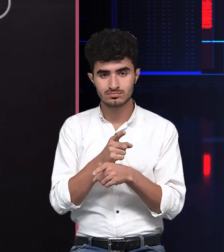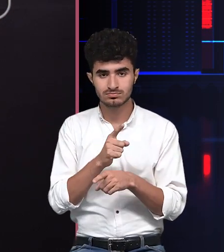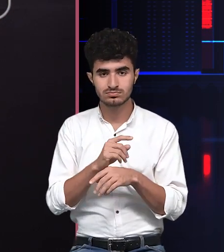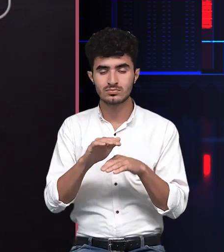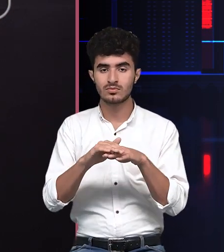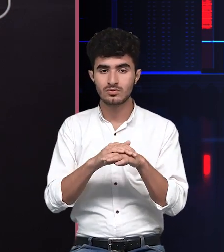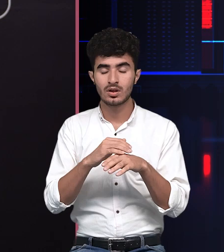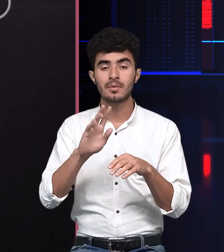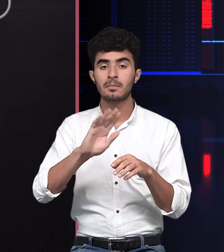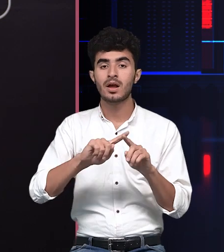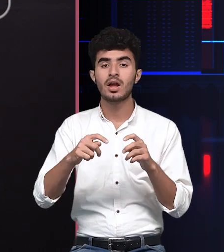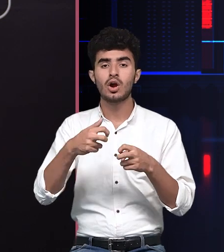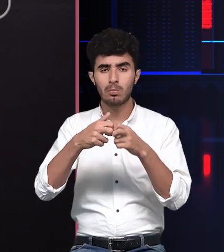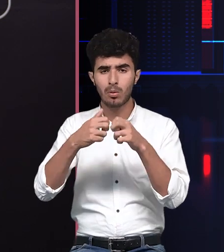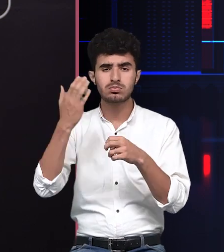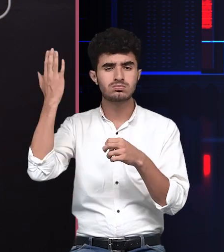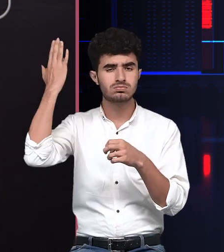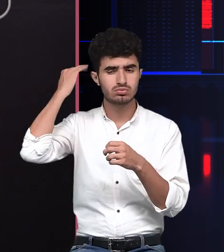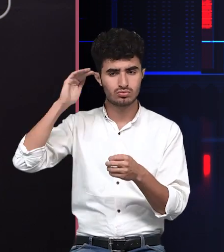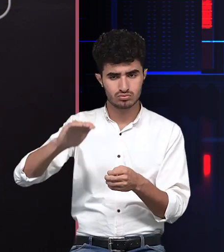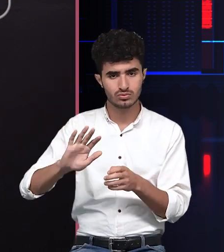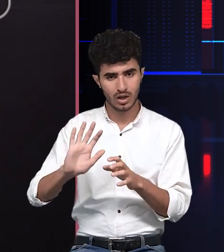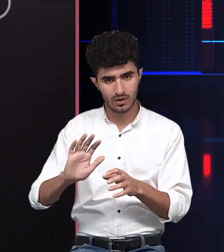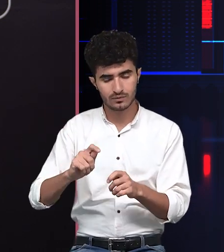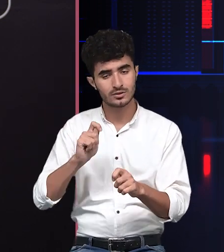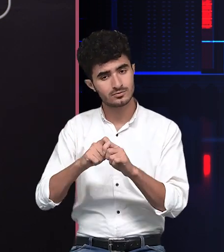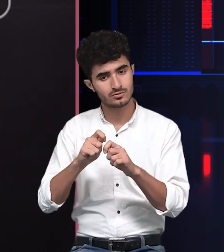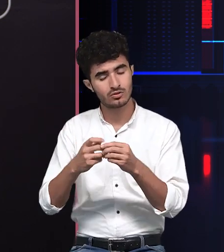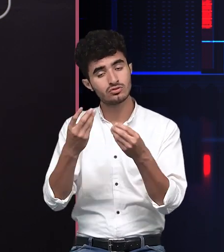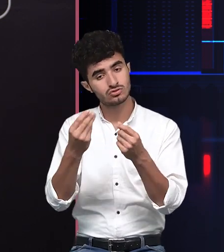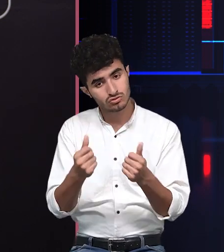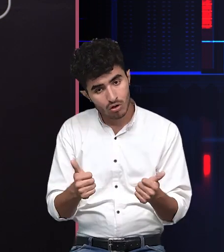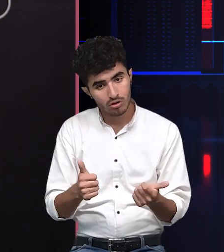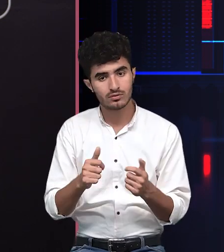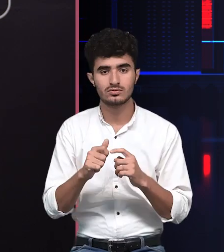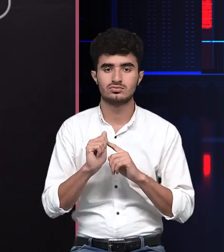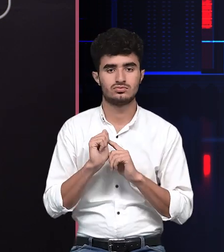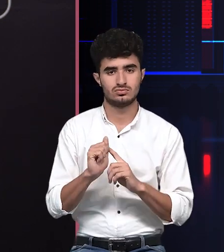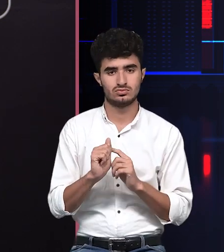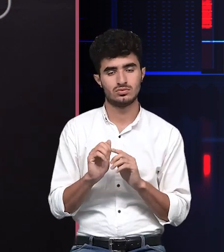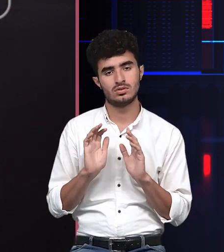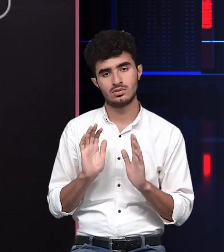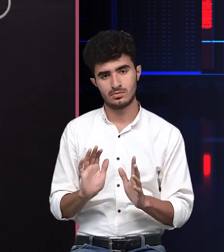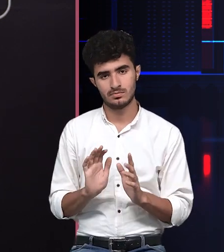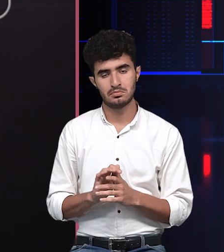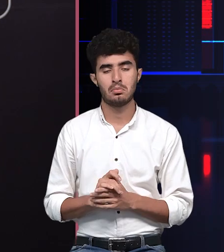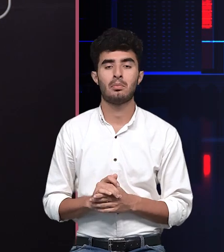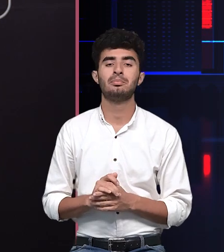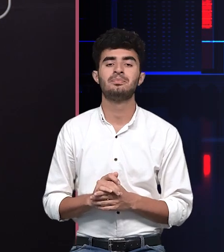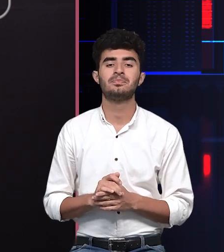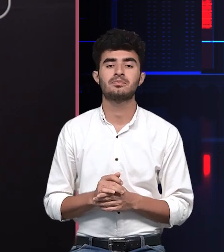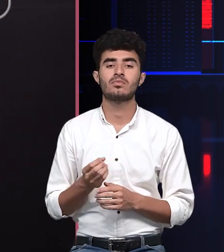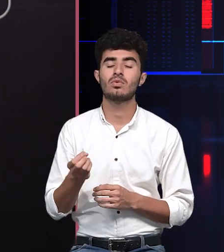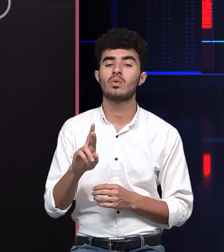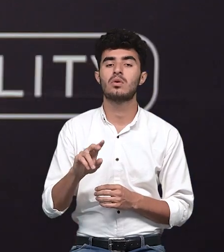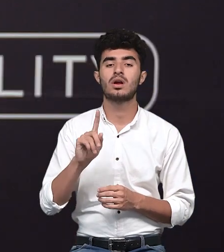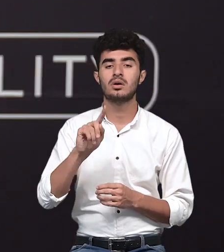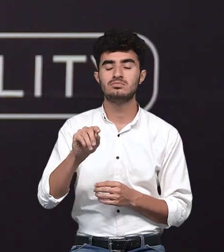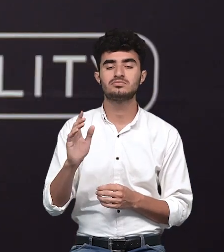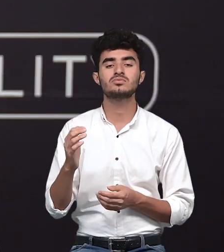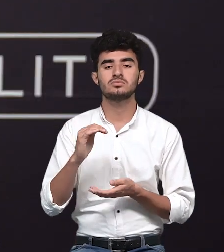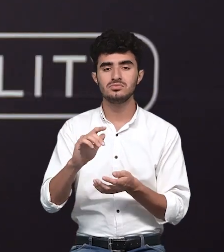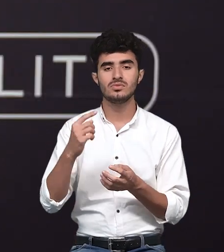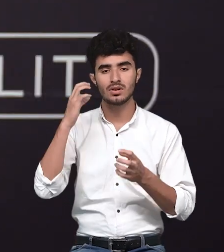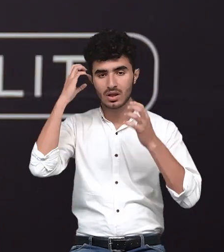ضروری ہے، مطلب اس انریزالوڈ رہتا ہے تو یہ ایک ایسا سکار ہے جو ان کے بیہیویئر میں بار بار نظر آتا ہے، ان